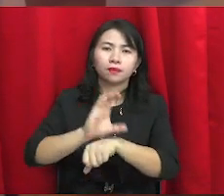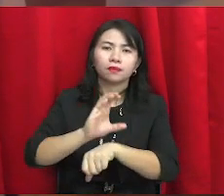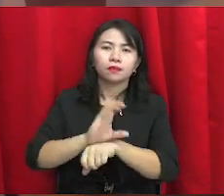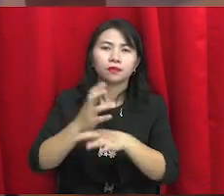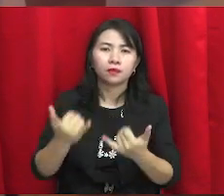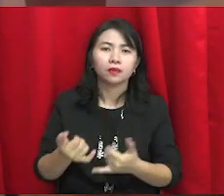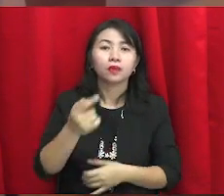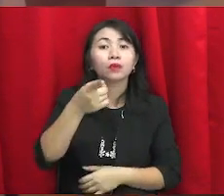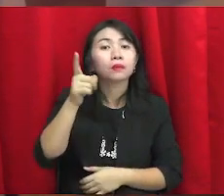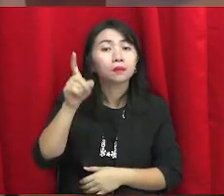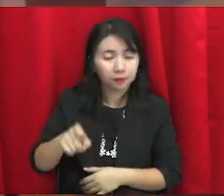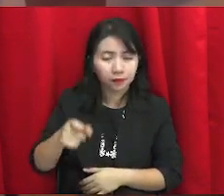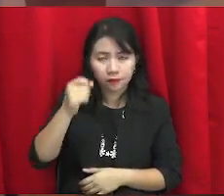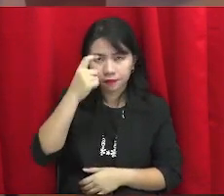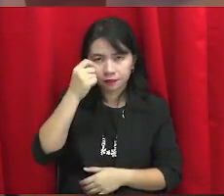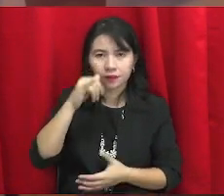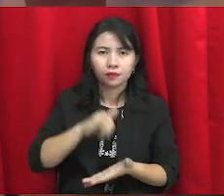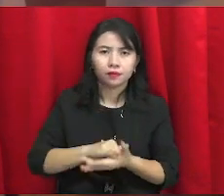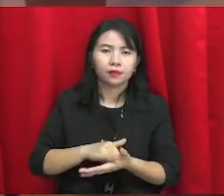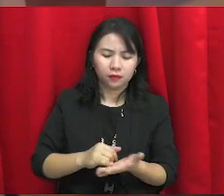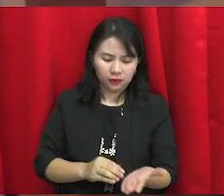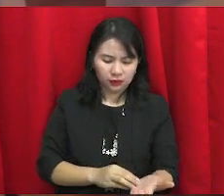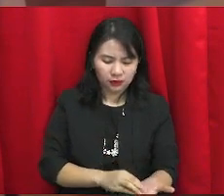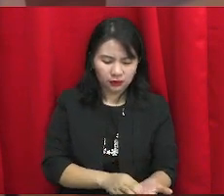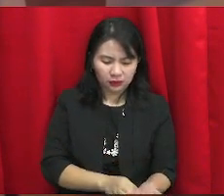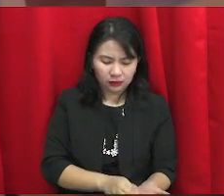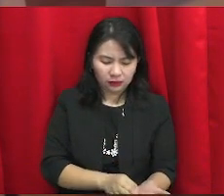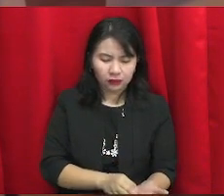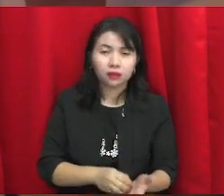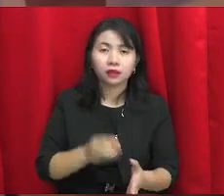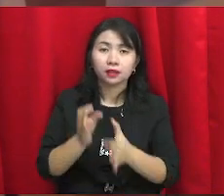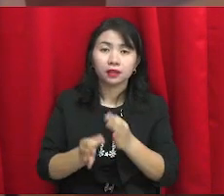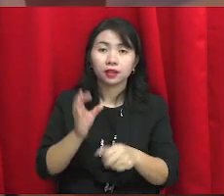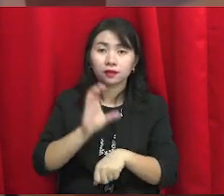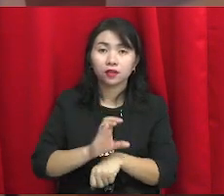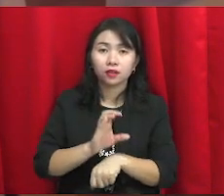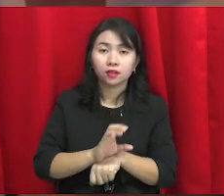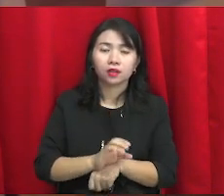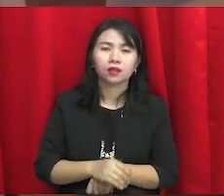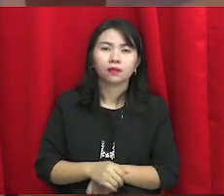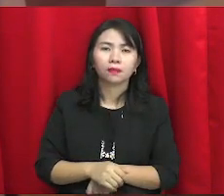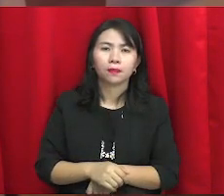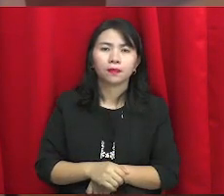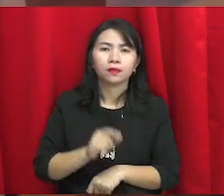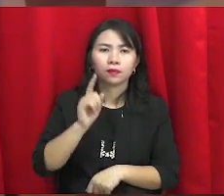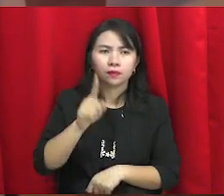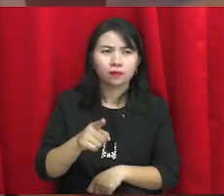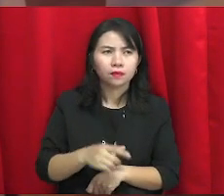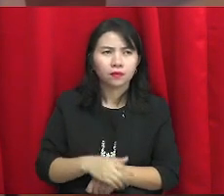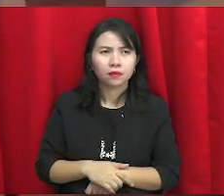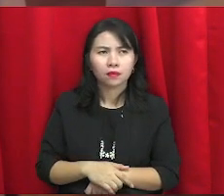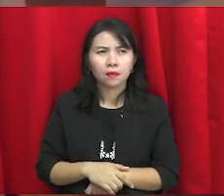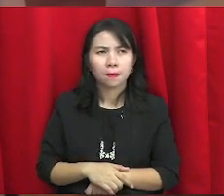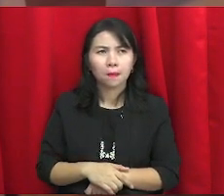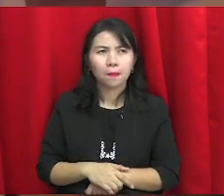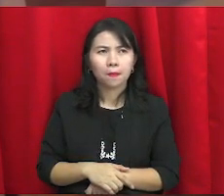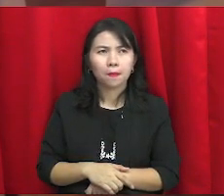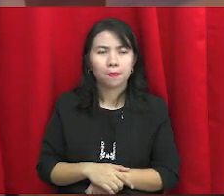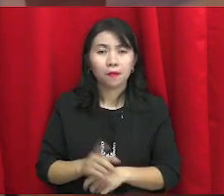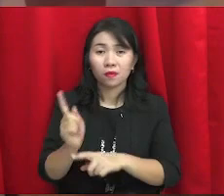Dapat maunawaan talaga nila kasi pag ang simbahan ay tinulad mo lamang sa ordinaryong mga